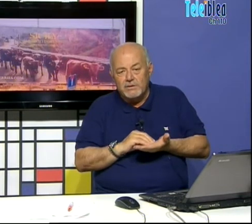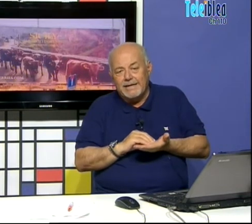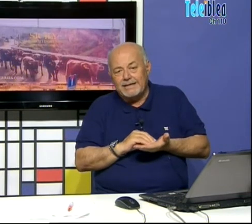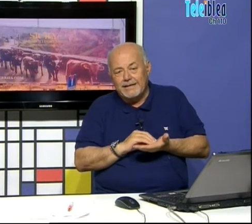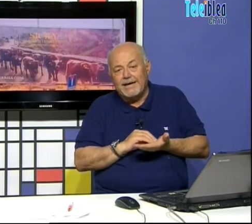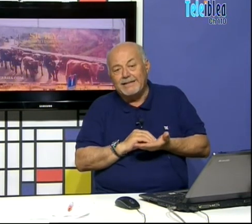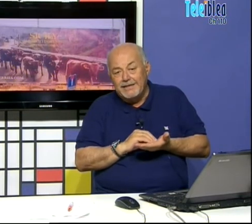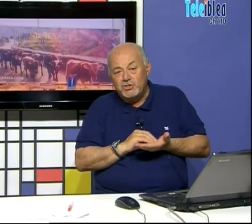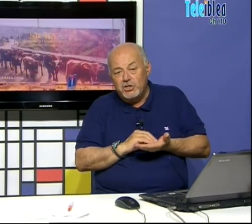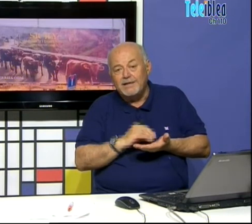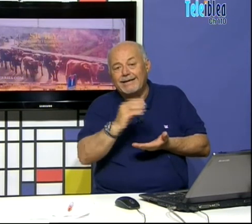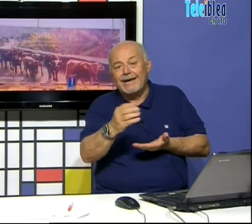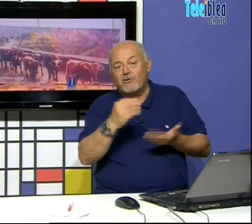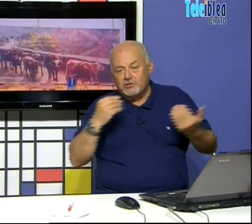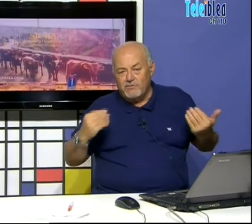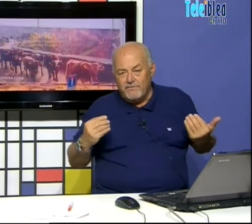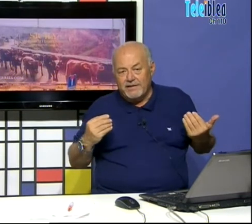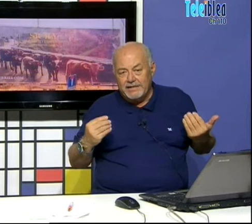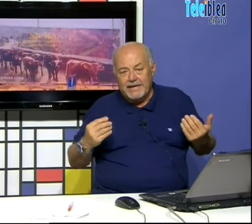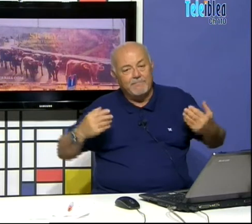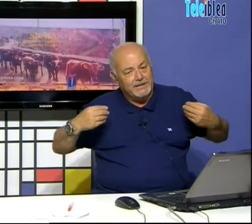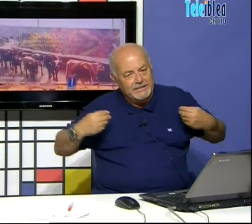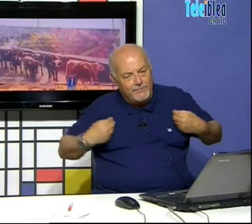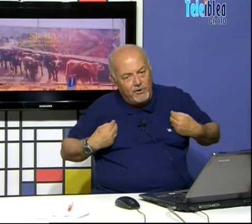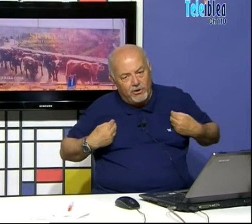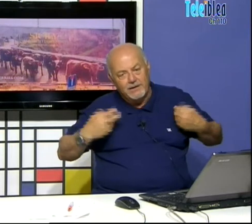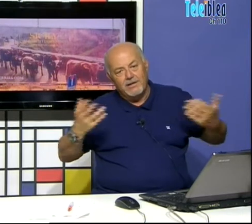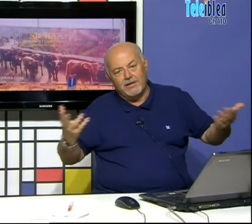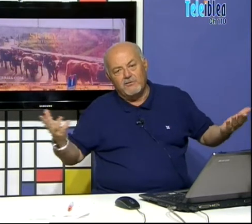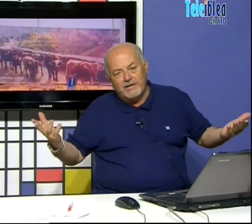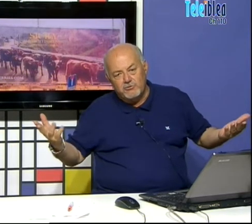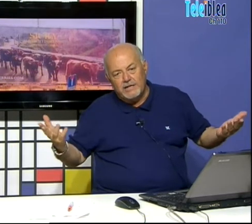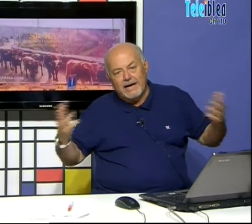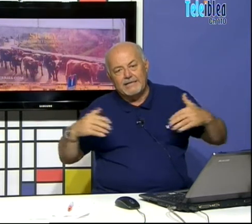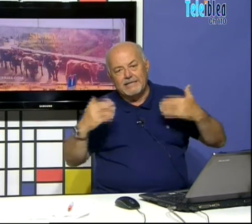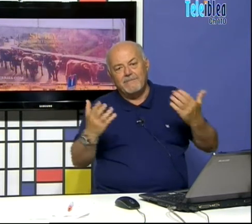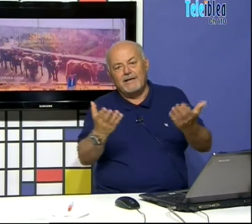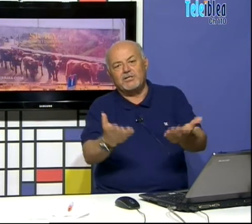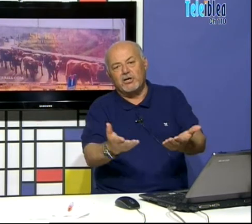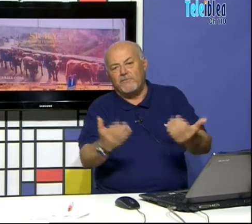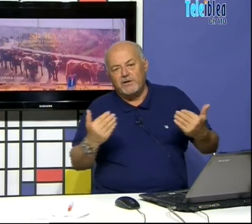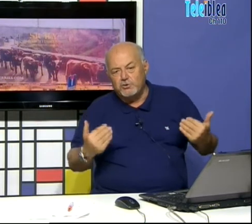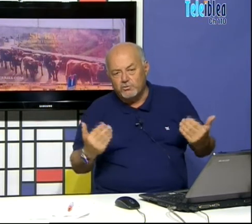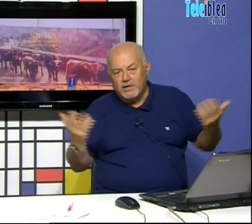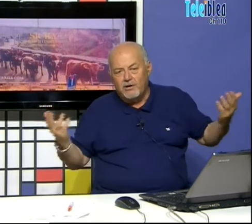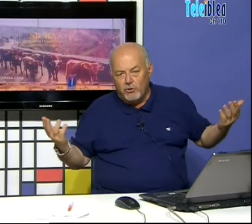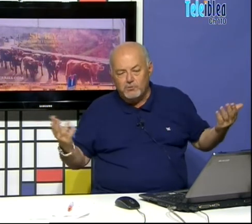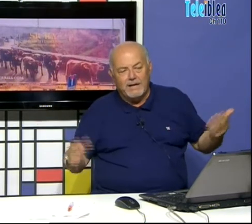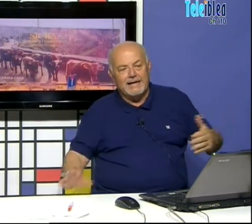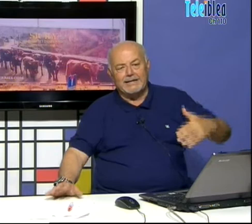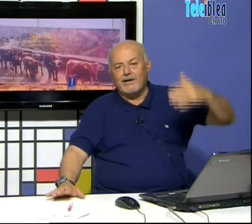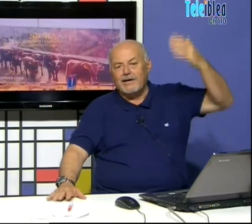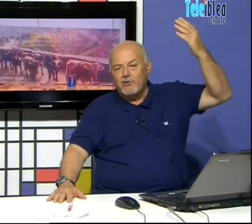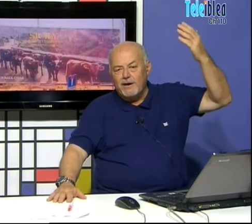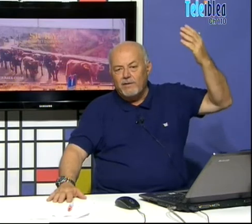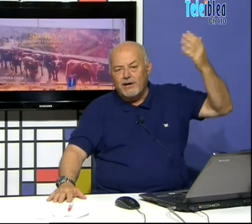mandaci una lettera e dici che cosa vuoi fare vedere, perché siamo noi a dover giudicare se l'immagine che offri è giusta o